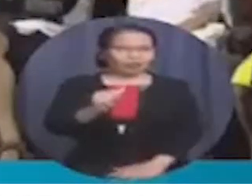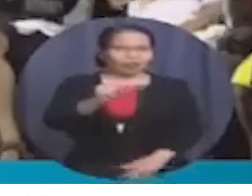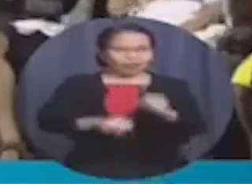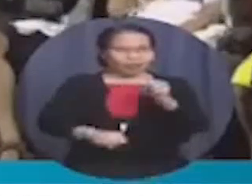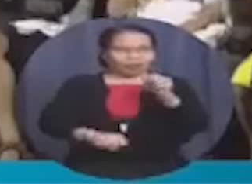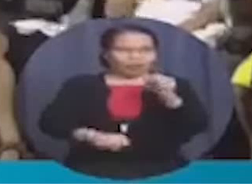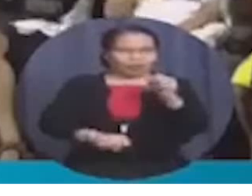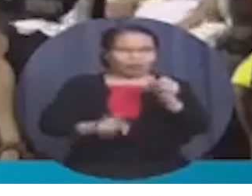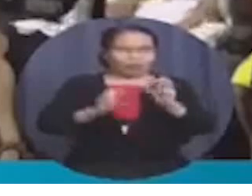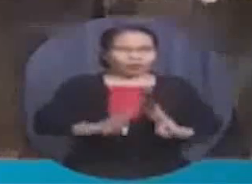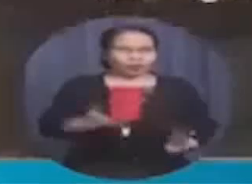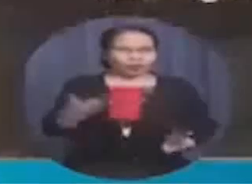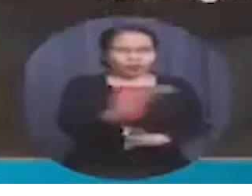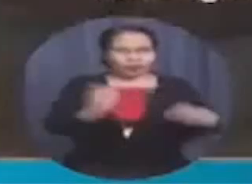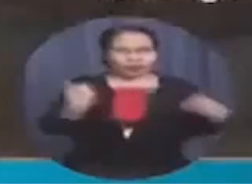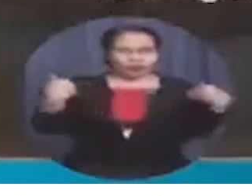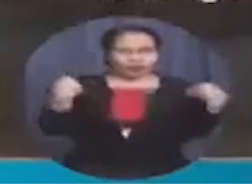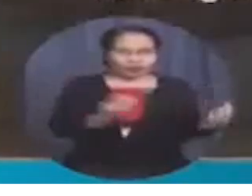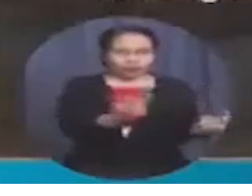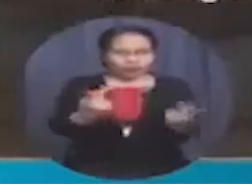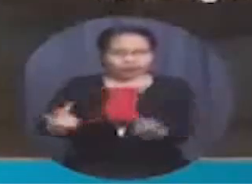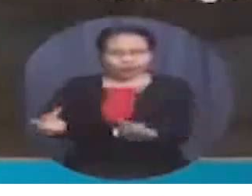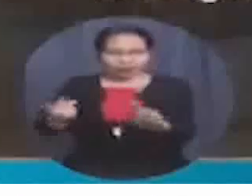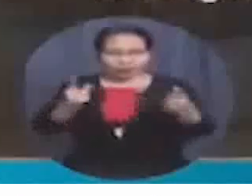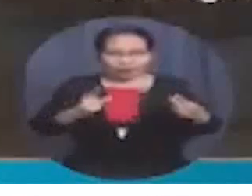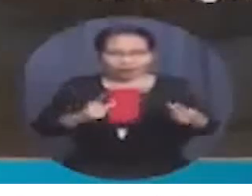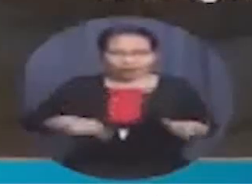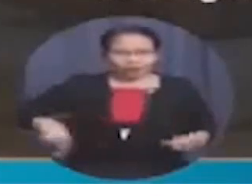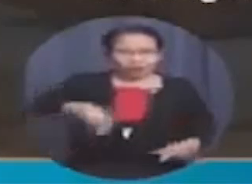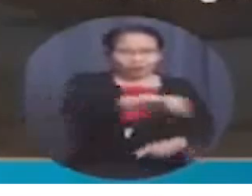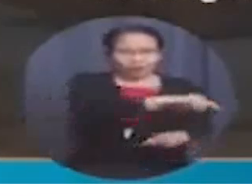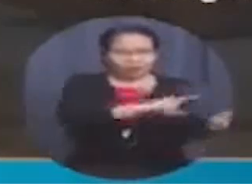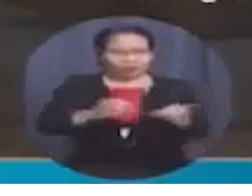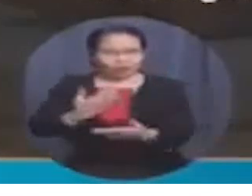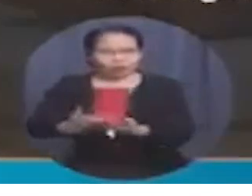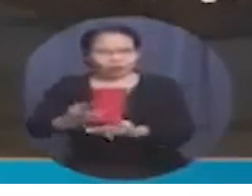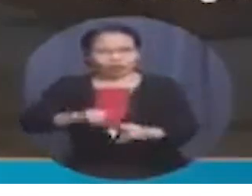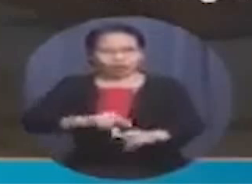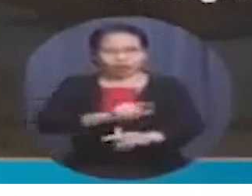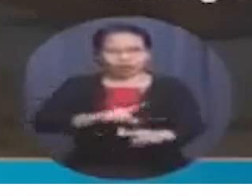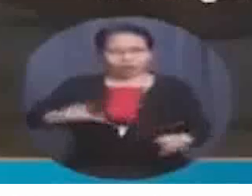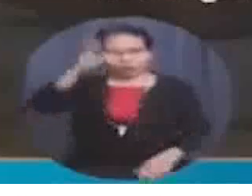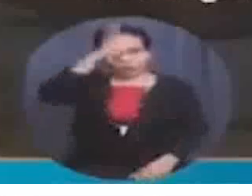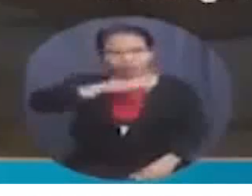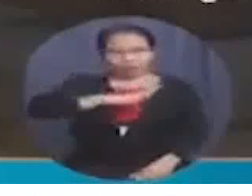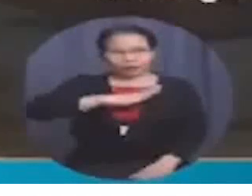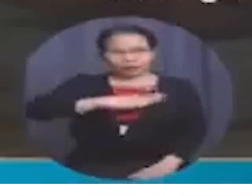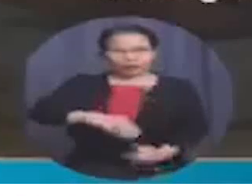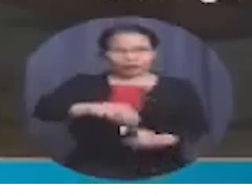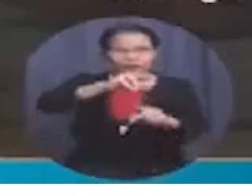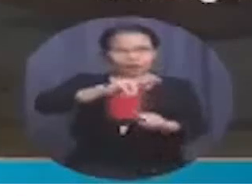Kaya nga, samantalang tayo'y may pagkakataon, ay magsigawa tayo ng mabuti sa